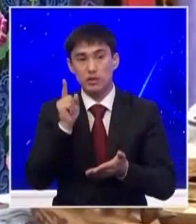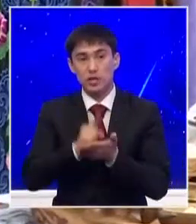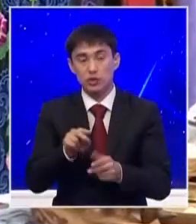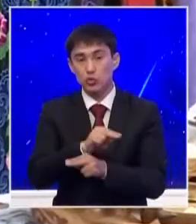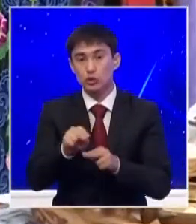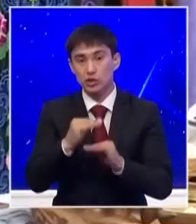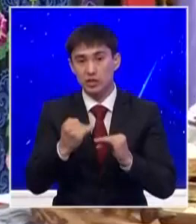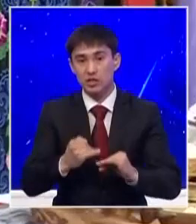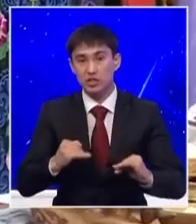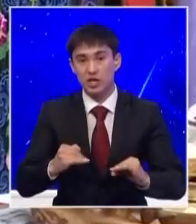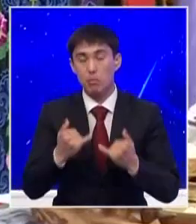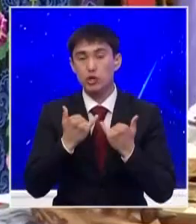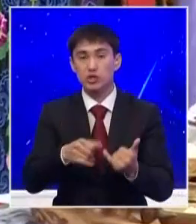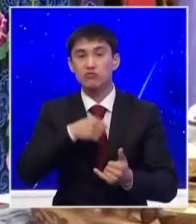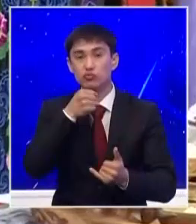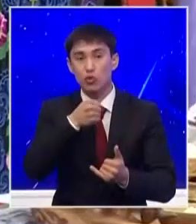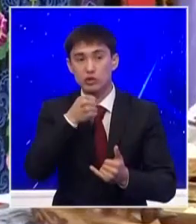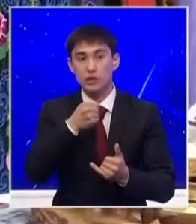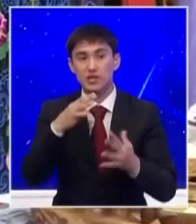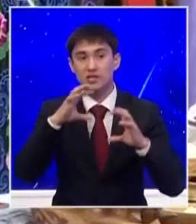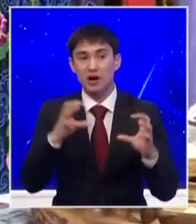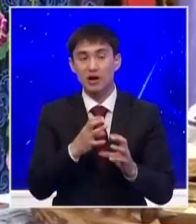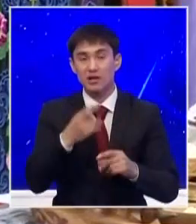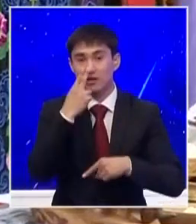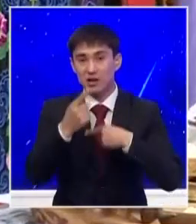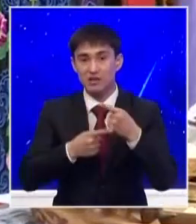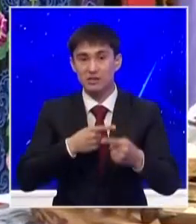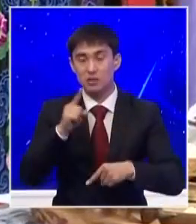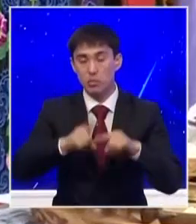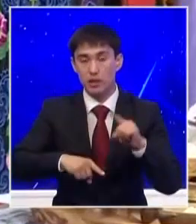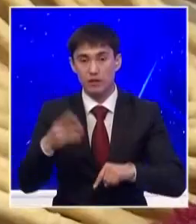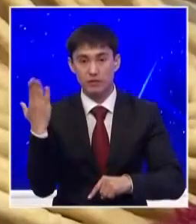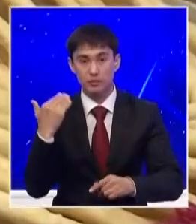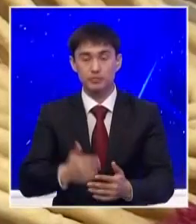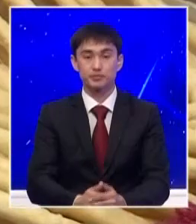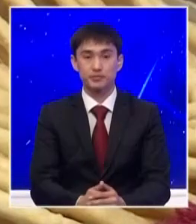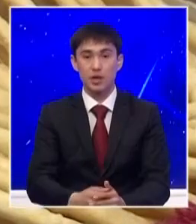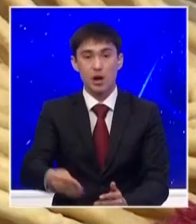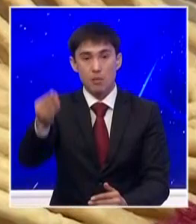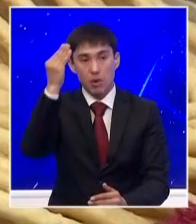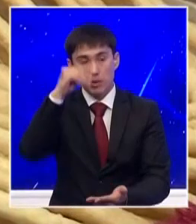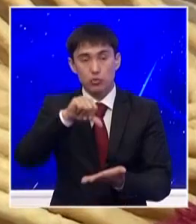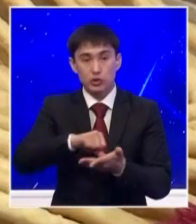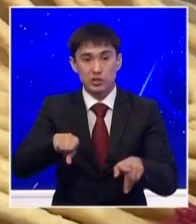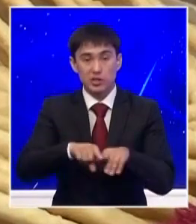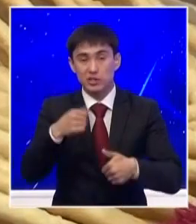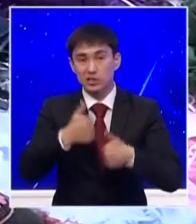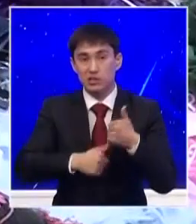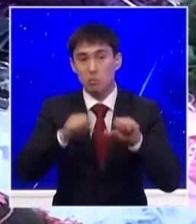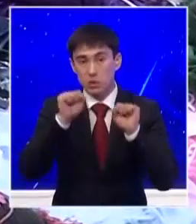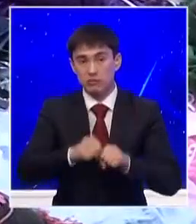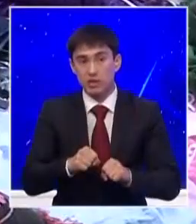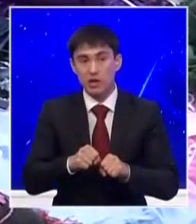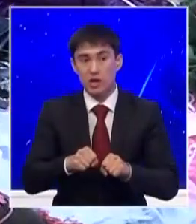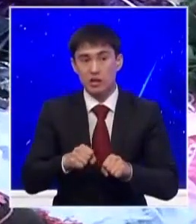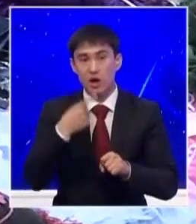учить наших детей почитать взрослых и сохранять традиции предков. По мнению участниц конкурса, такие состязания позволяют не